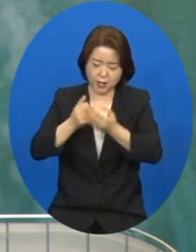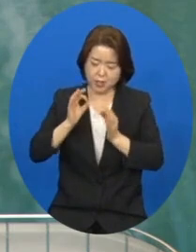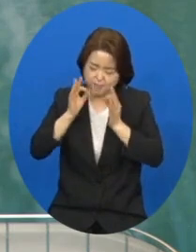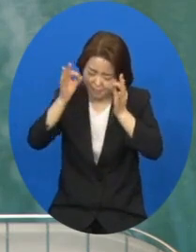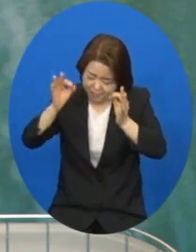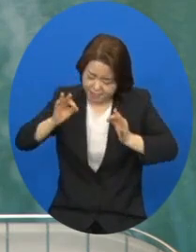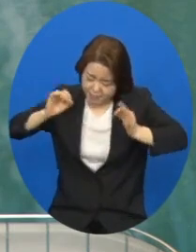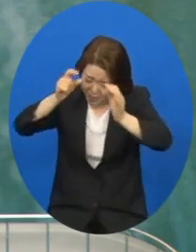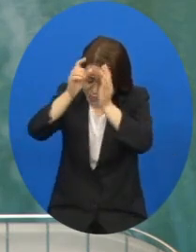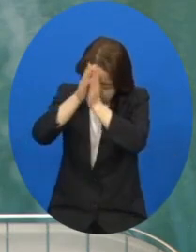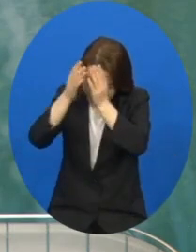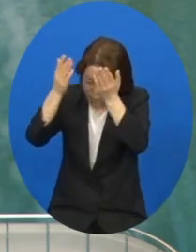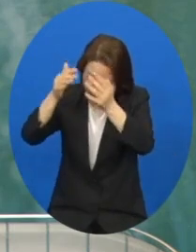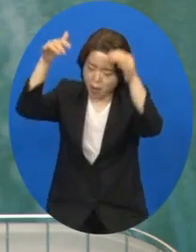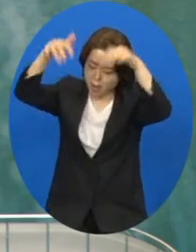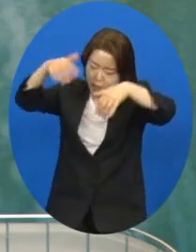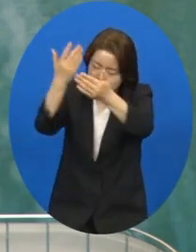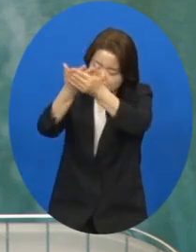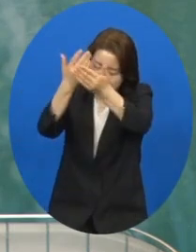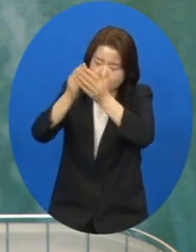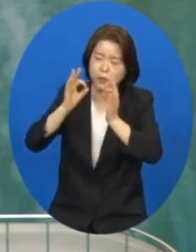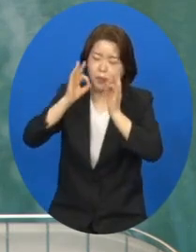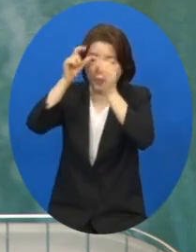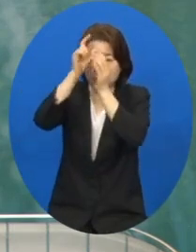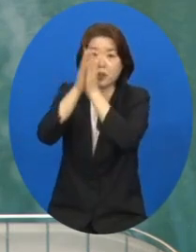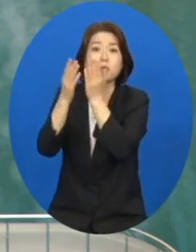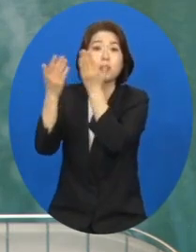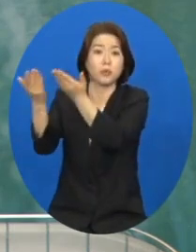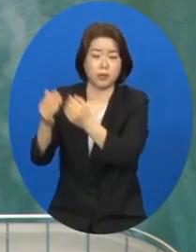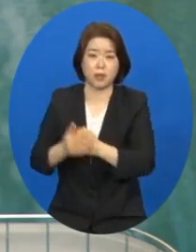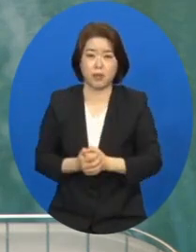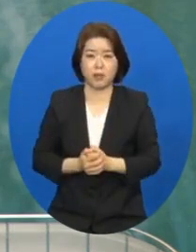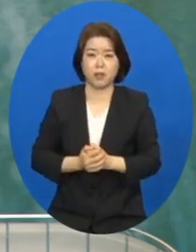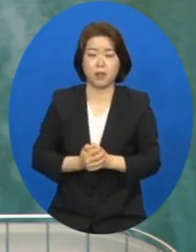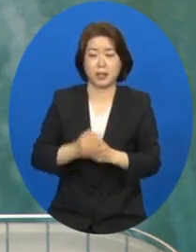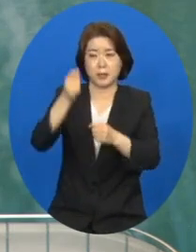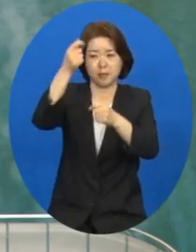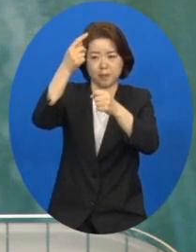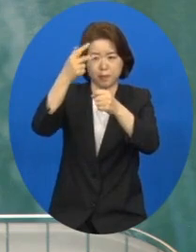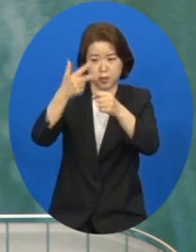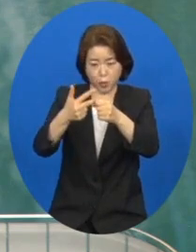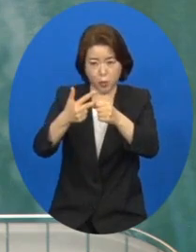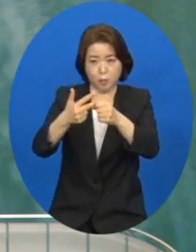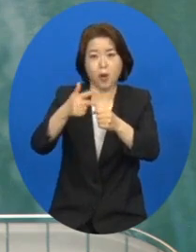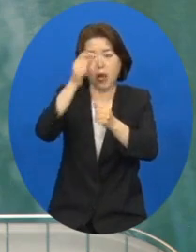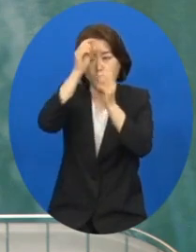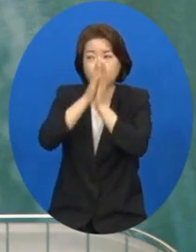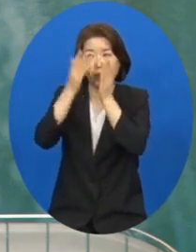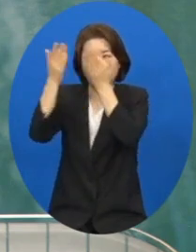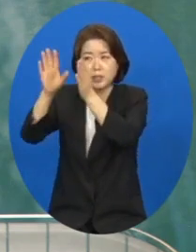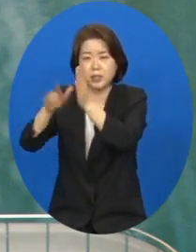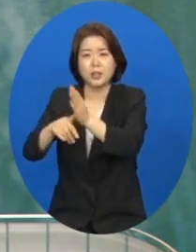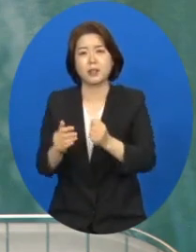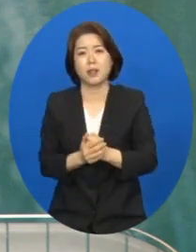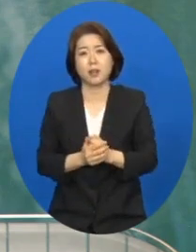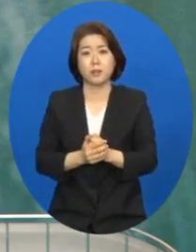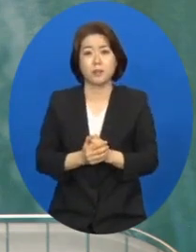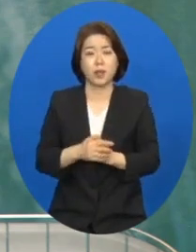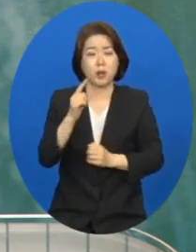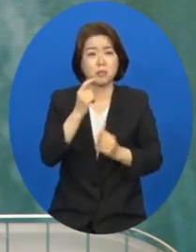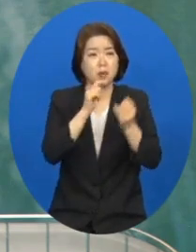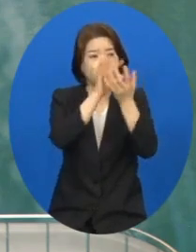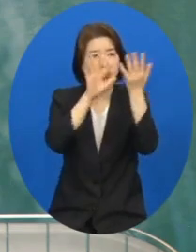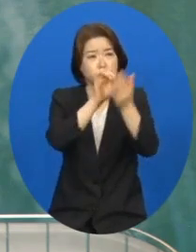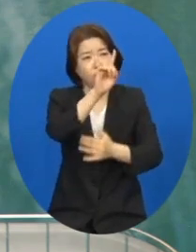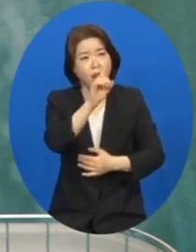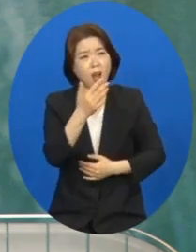비가 내리기를 기도하는데, 일곱 번째 기도할 때 전혀 뭐 구름 한